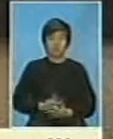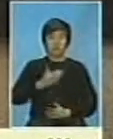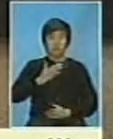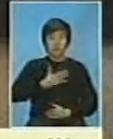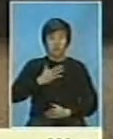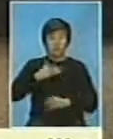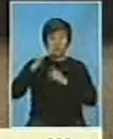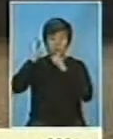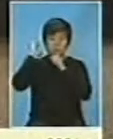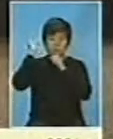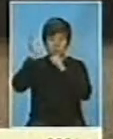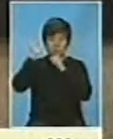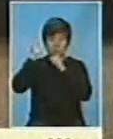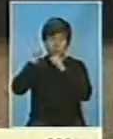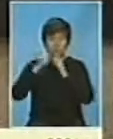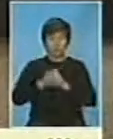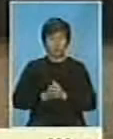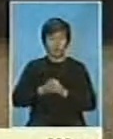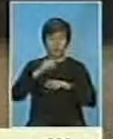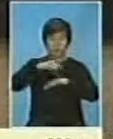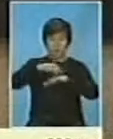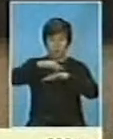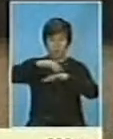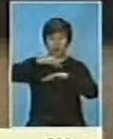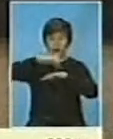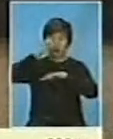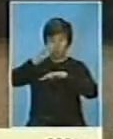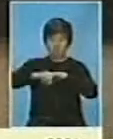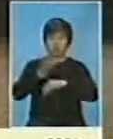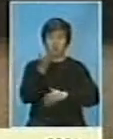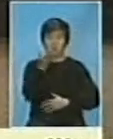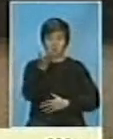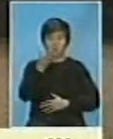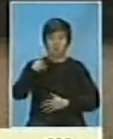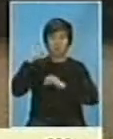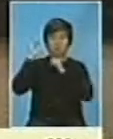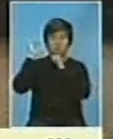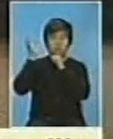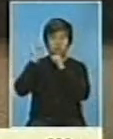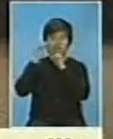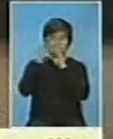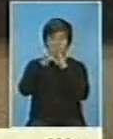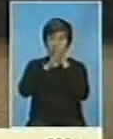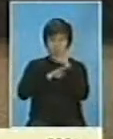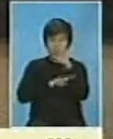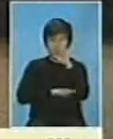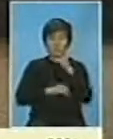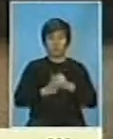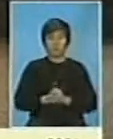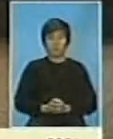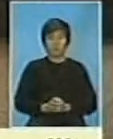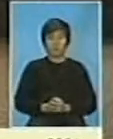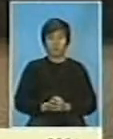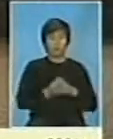ขอแถลงการปิดสำนวนการถอดถอนกระผมต่อสภาแห่งนี้ท่านประธานและท่านสมาชิ